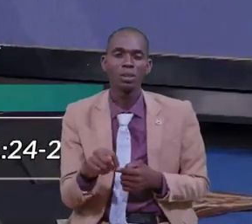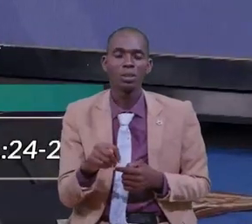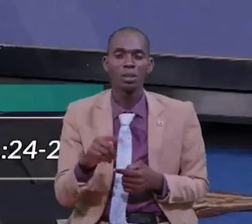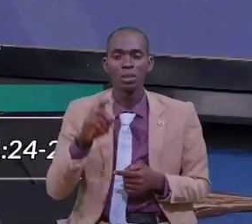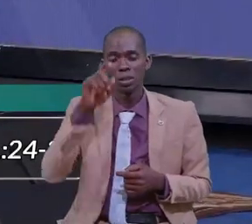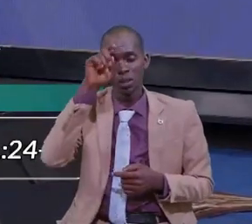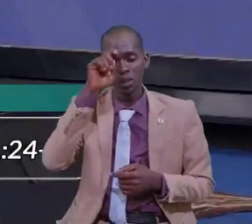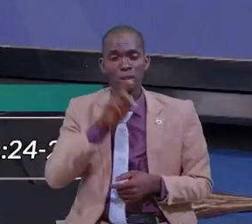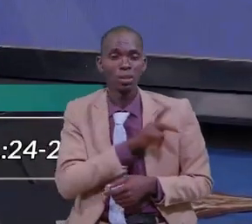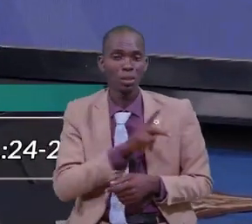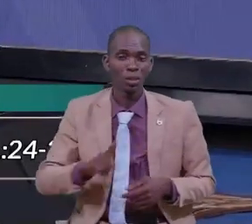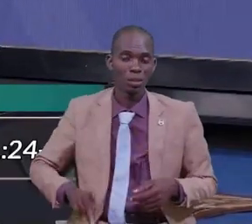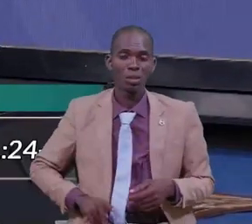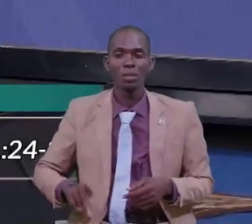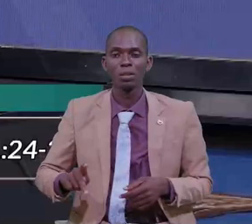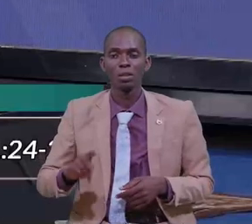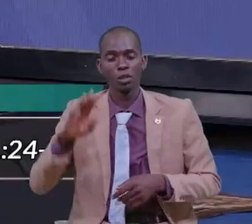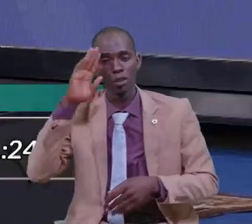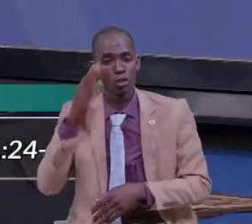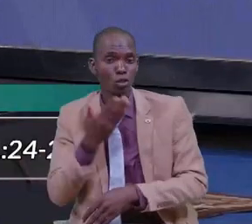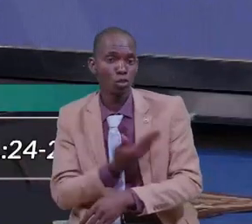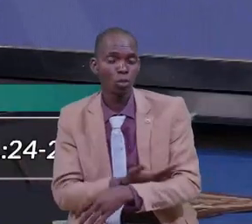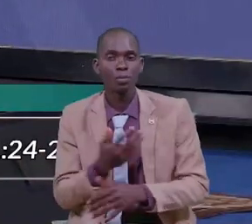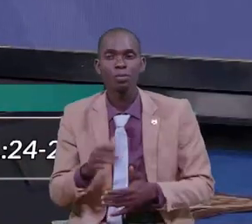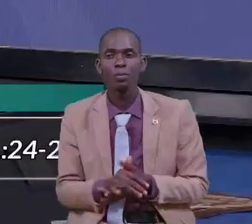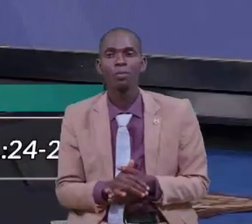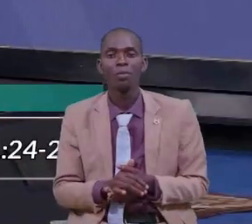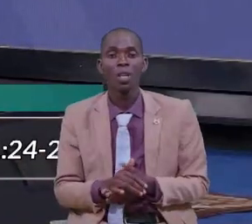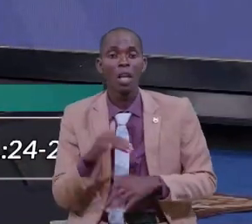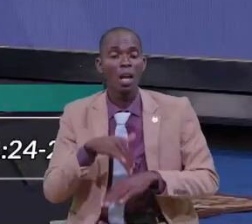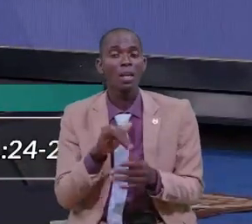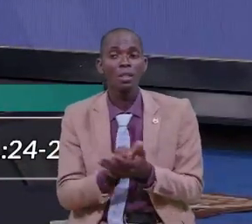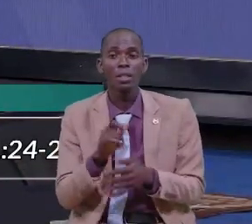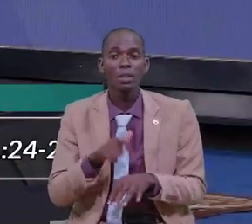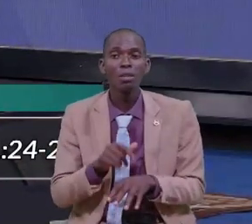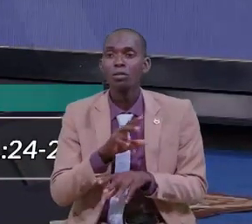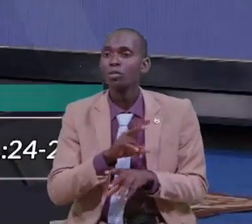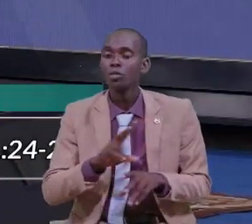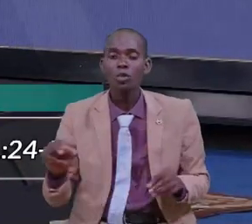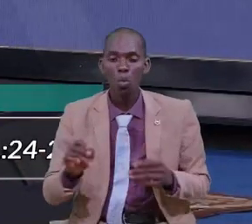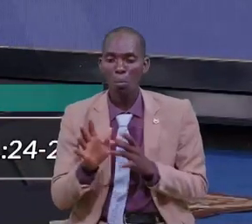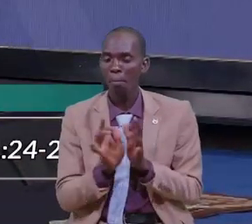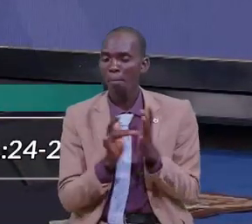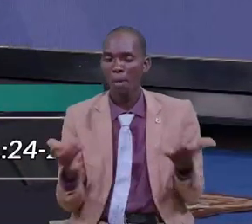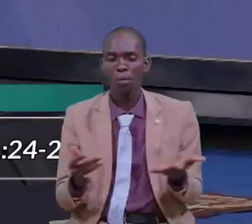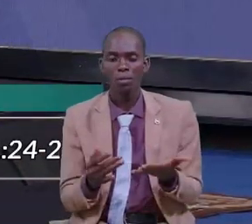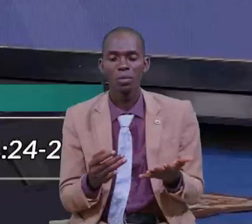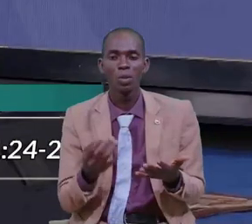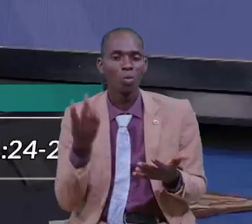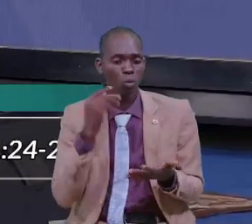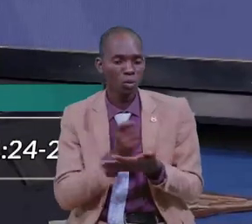être le fils de la fille de Pharaon. En ce moment-là, aucune partie de la Bible n'a été